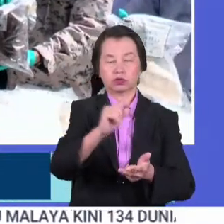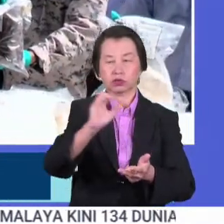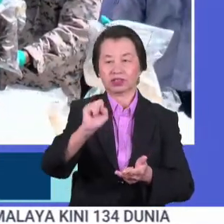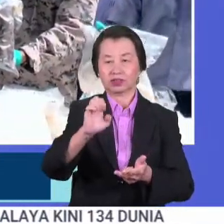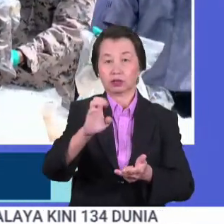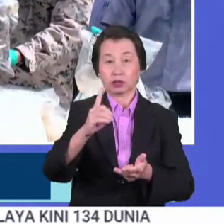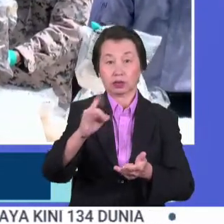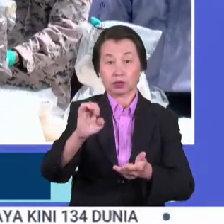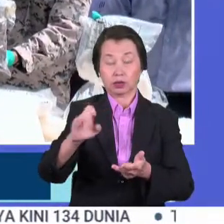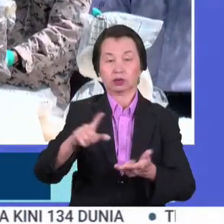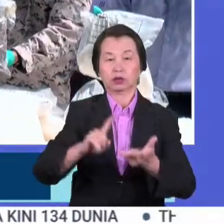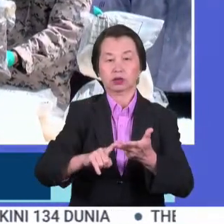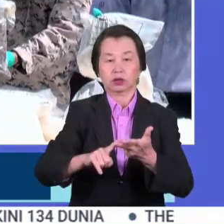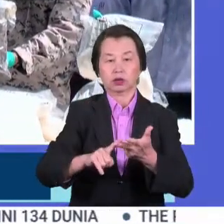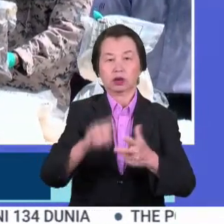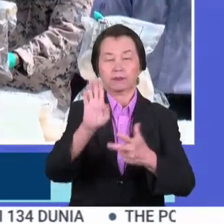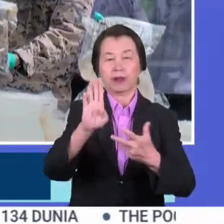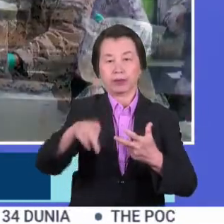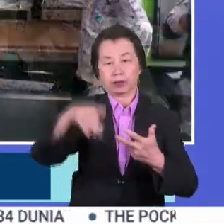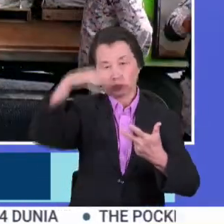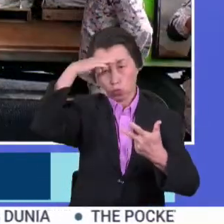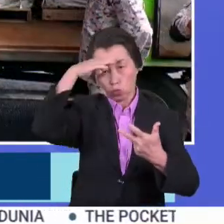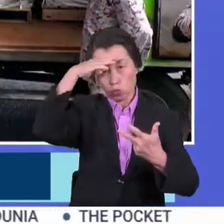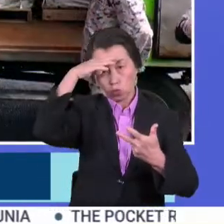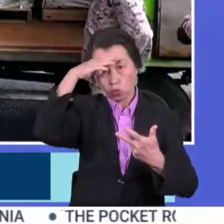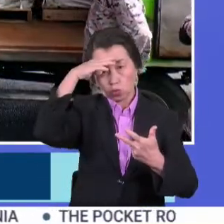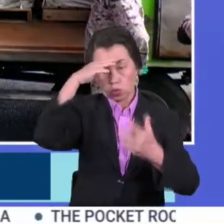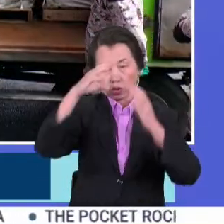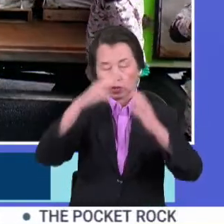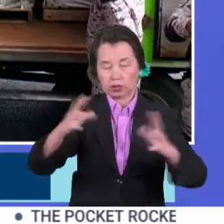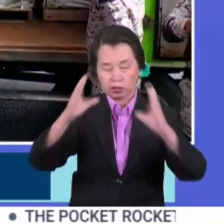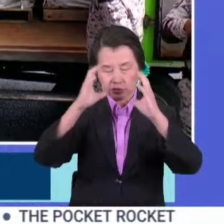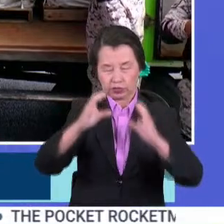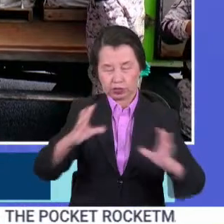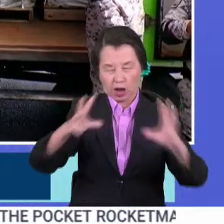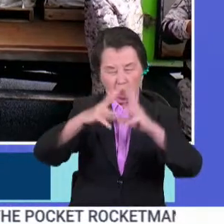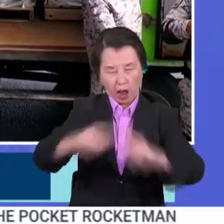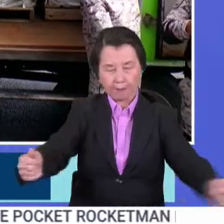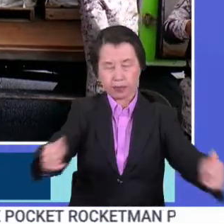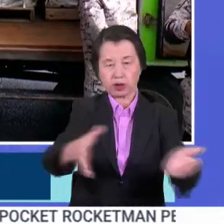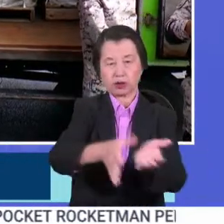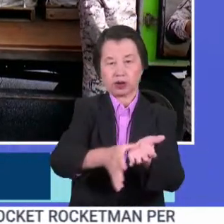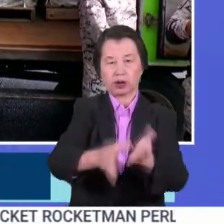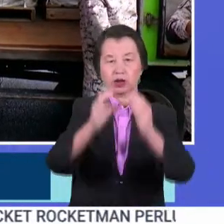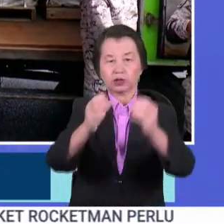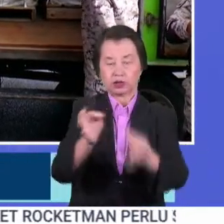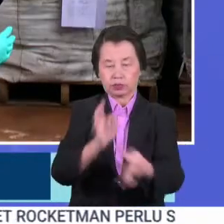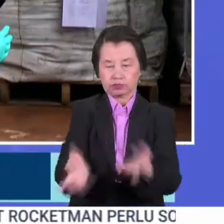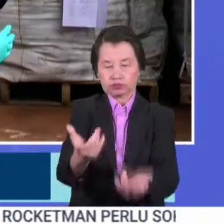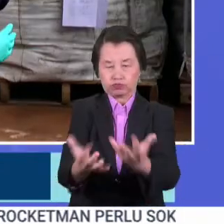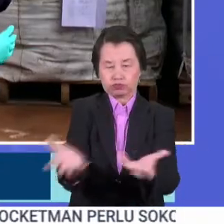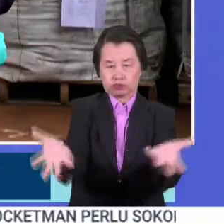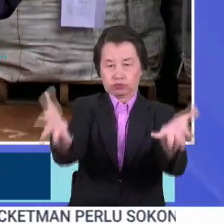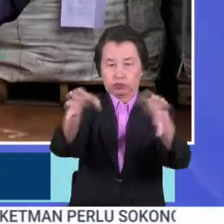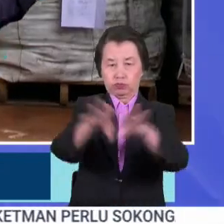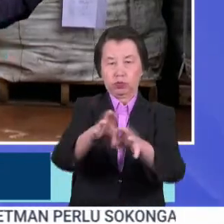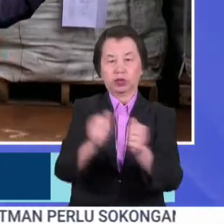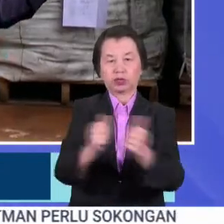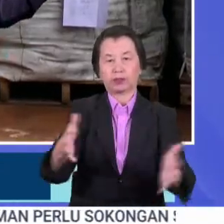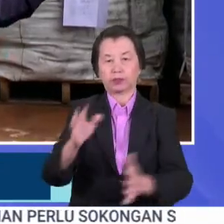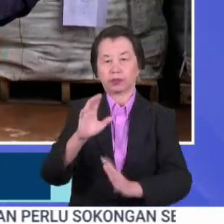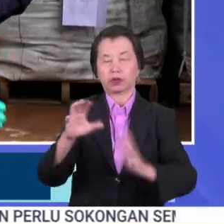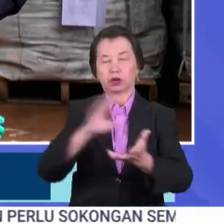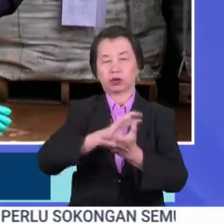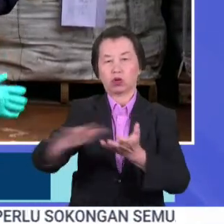dan Zoo Maritim Batu Pahat di Johor. Kaedah pelupusan dadah secara pembakaran inkubator digunakan tanpa